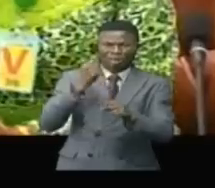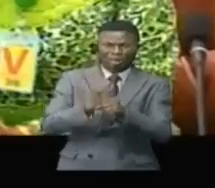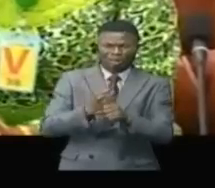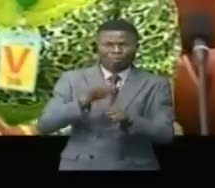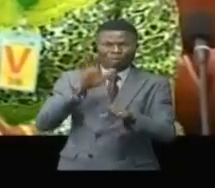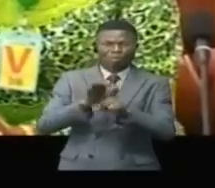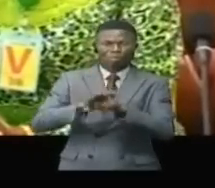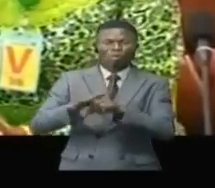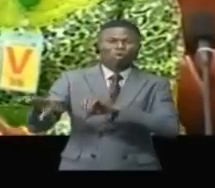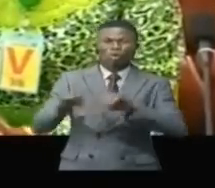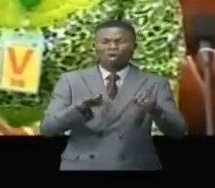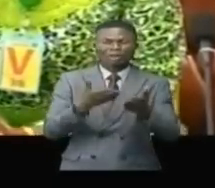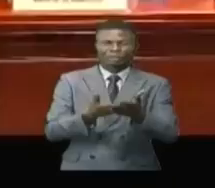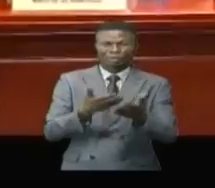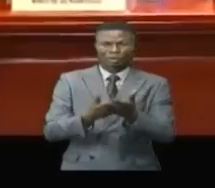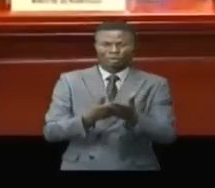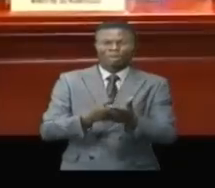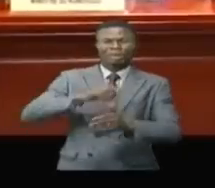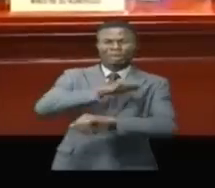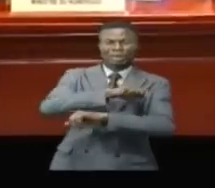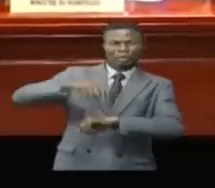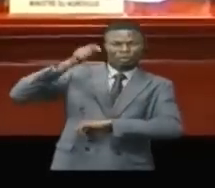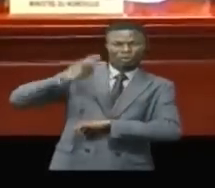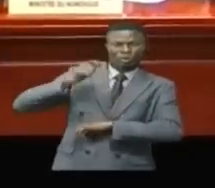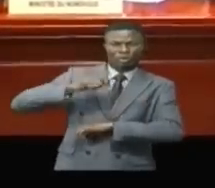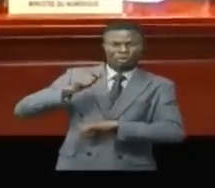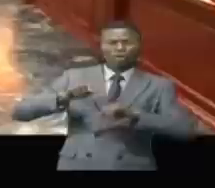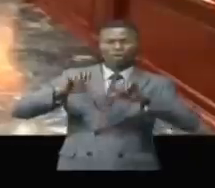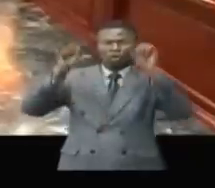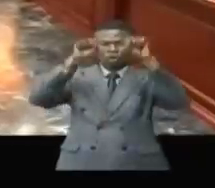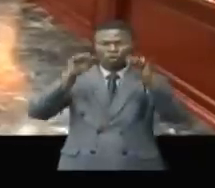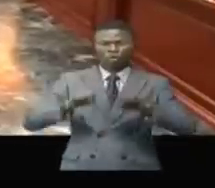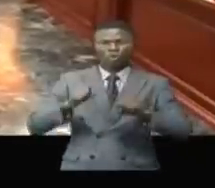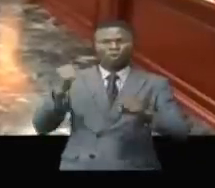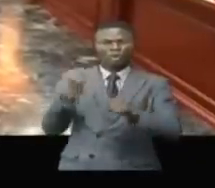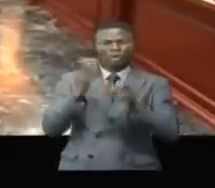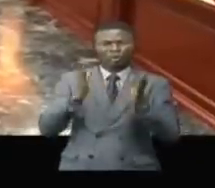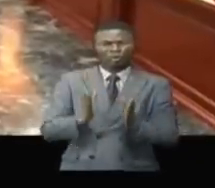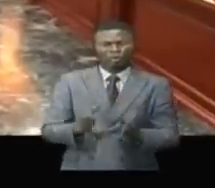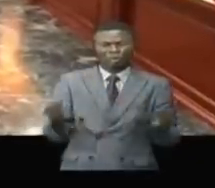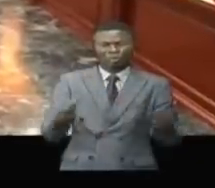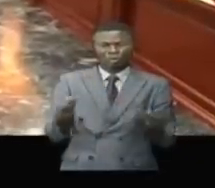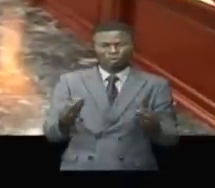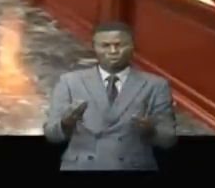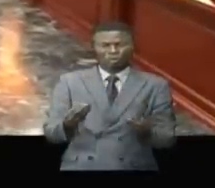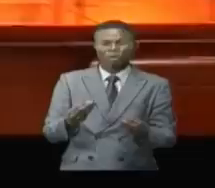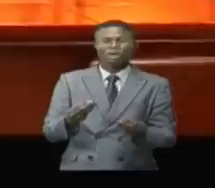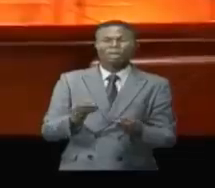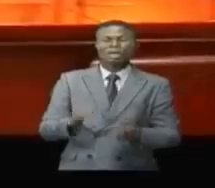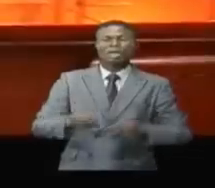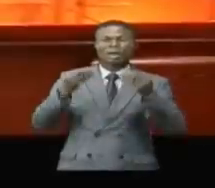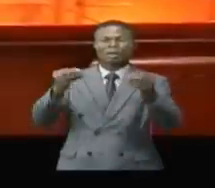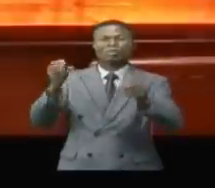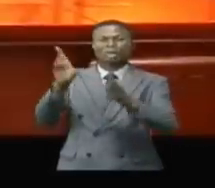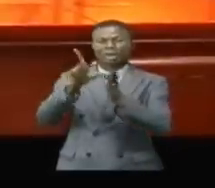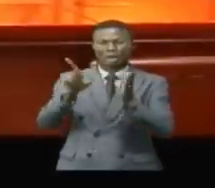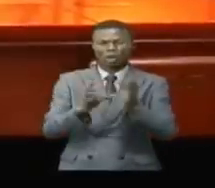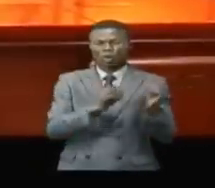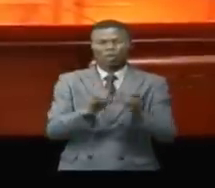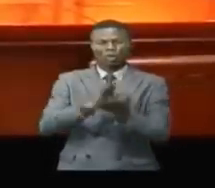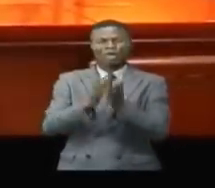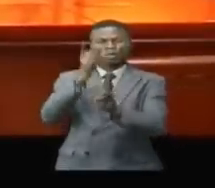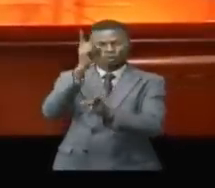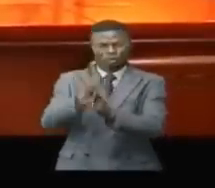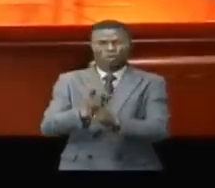différentes implications juridiques, structurelles et fonctionnelles afin de rendre effective la mise en œuvre de la loi organique